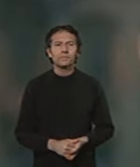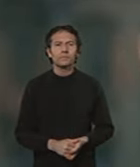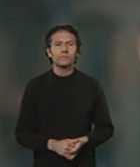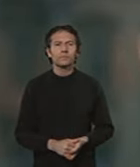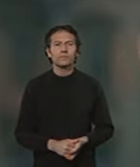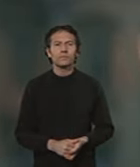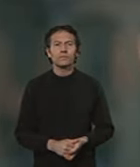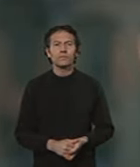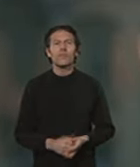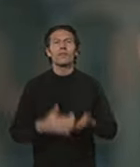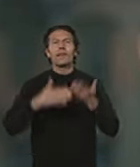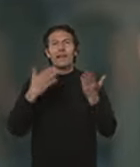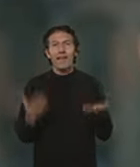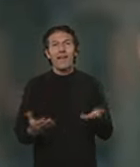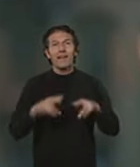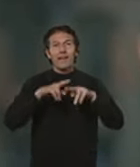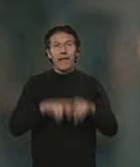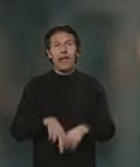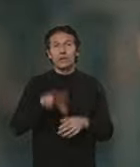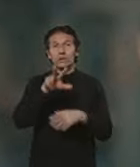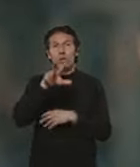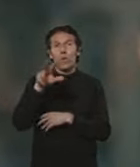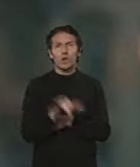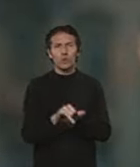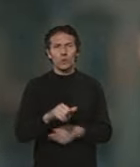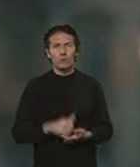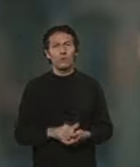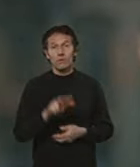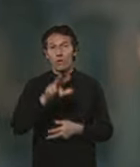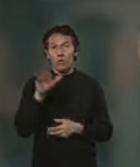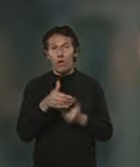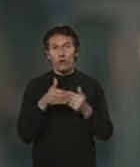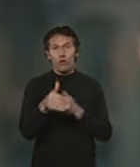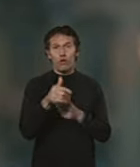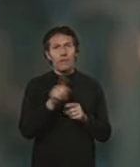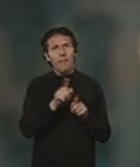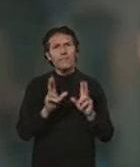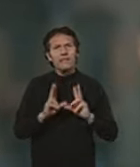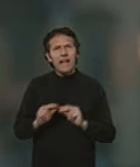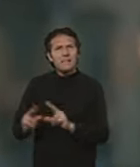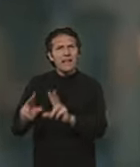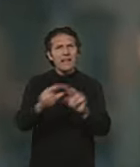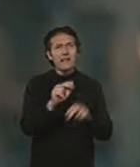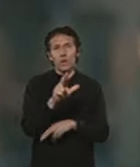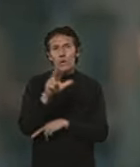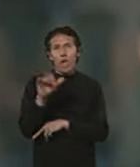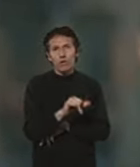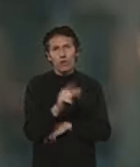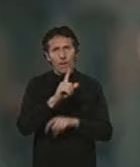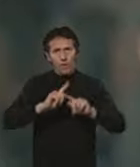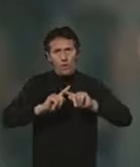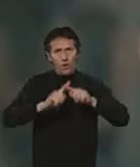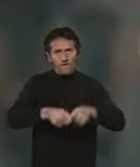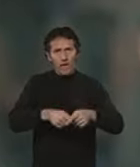France alors il reste 3 jours 3 jours pour expliquer 3 jours pour